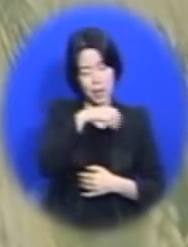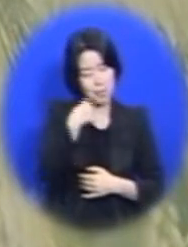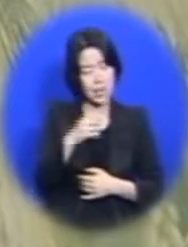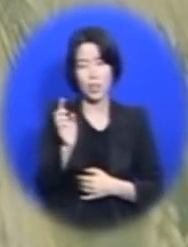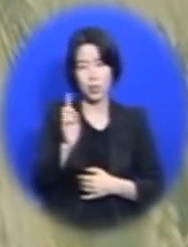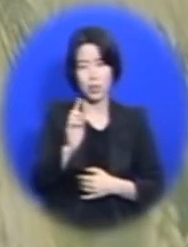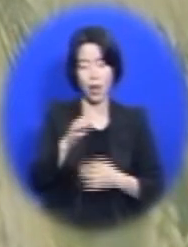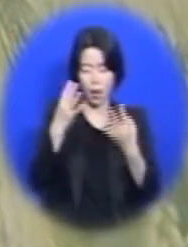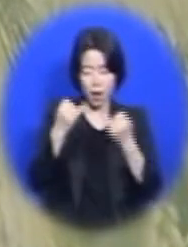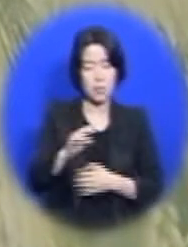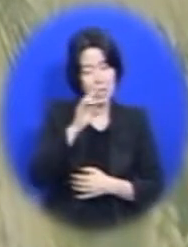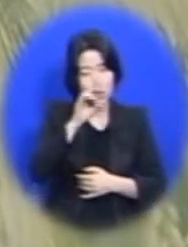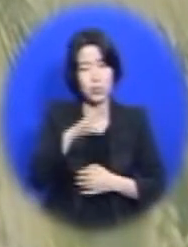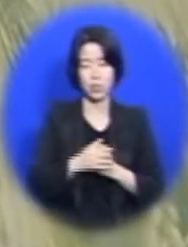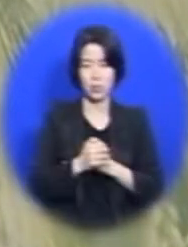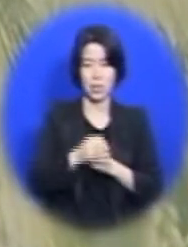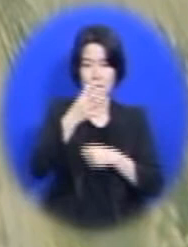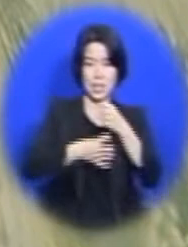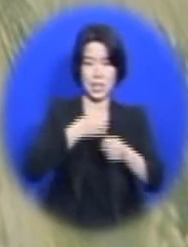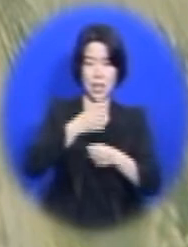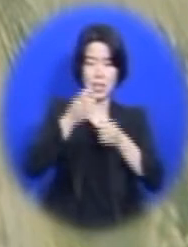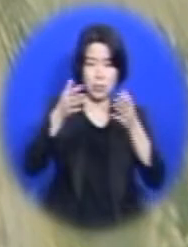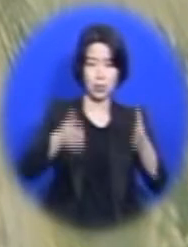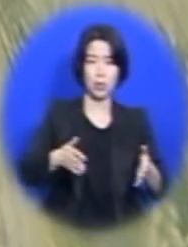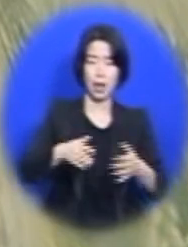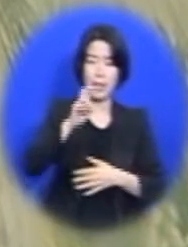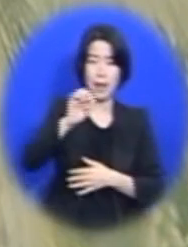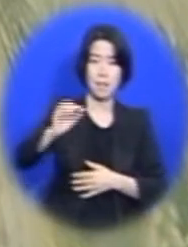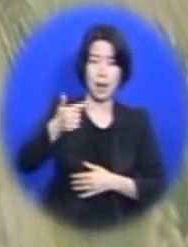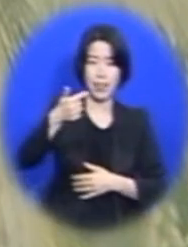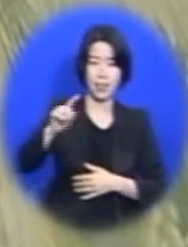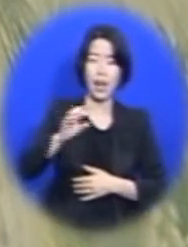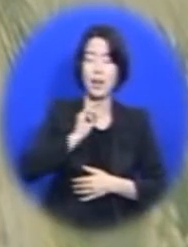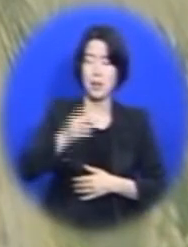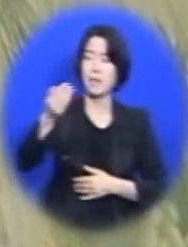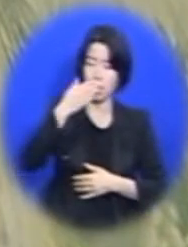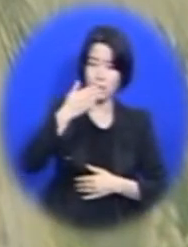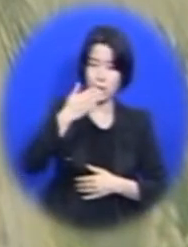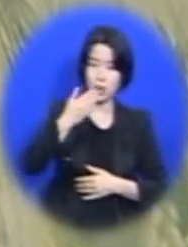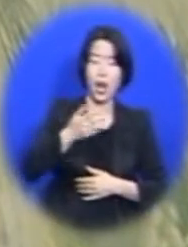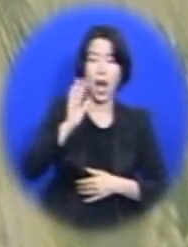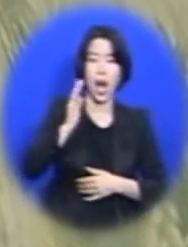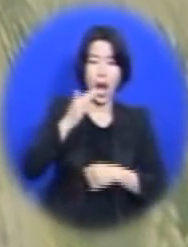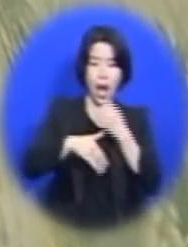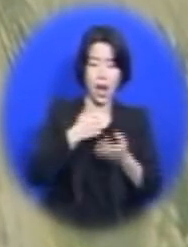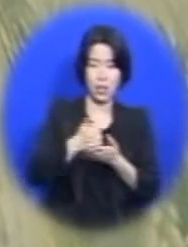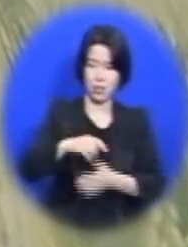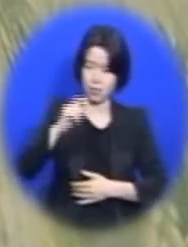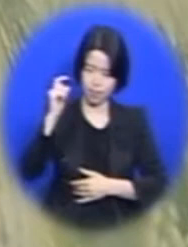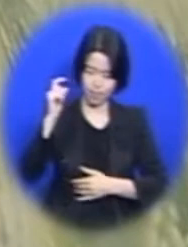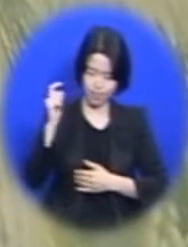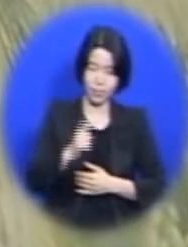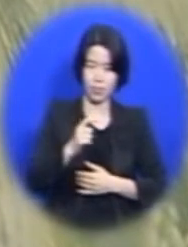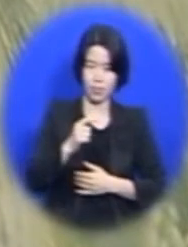얼마나 궁금했겠어요. 40년 동안 만나만 먹었습니다. 하나님께서 어미 먹으면